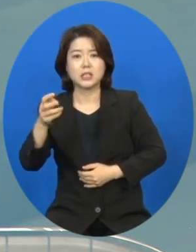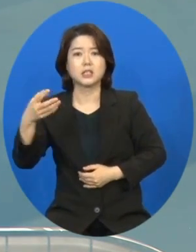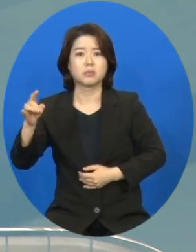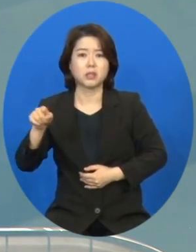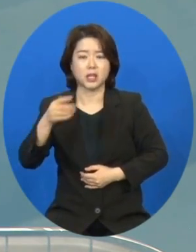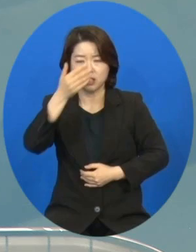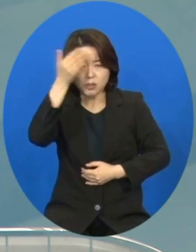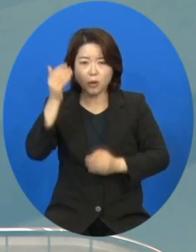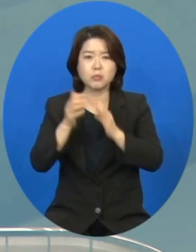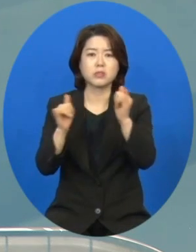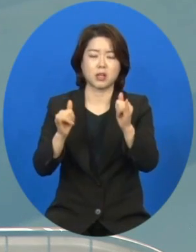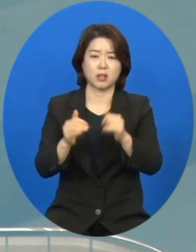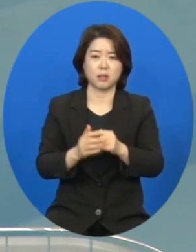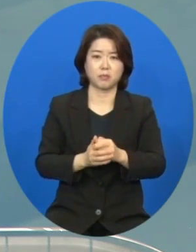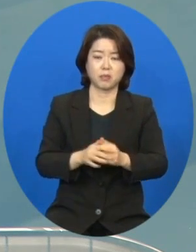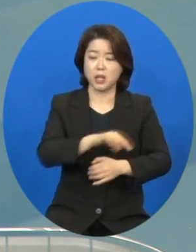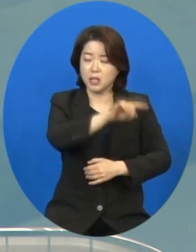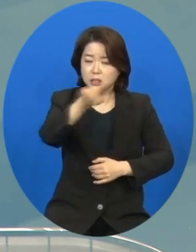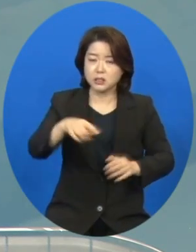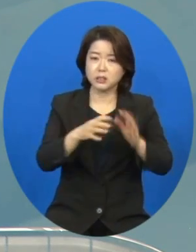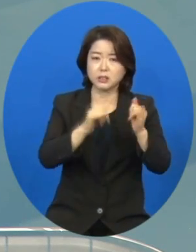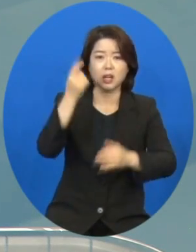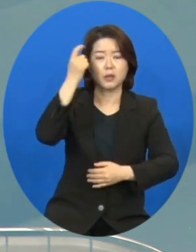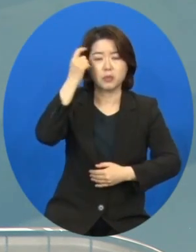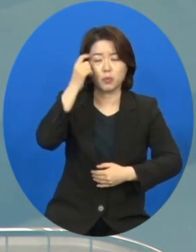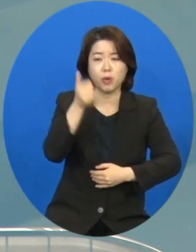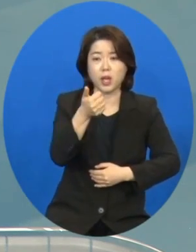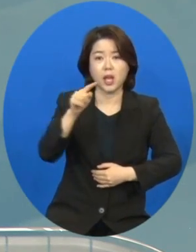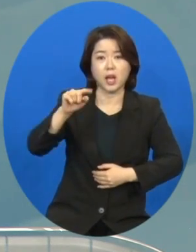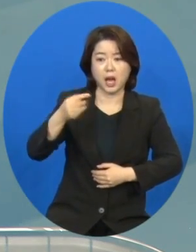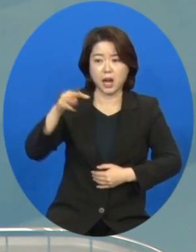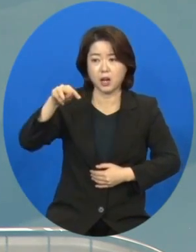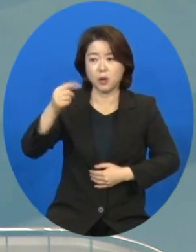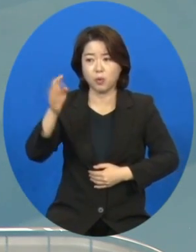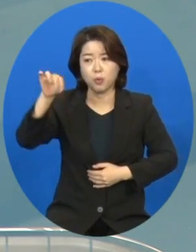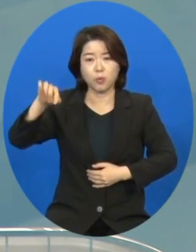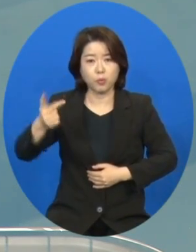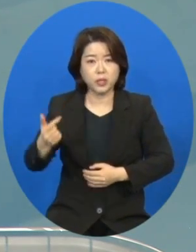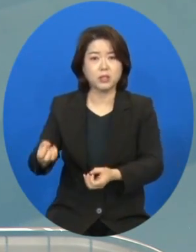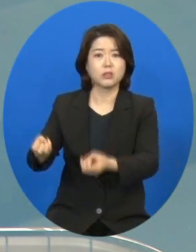왜그 할로윈 축제라고 그곳으로 갔을까요?